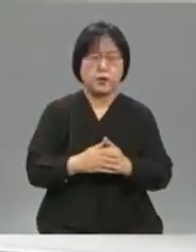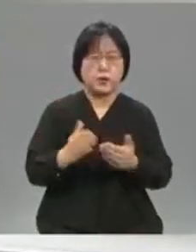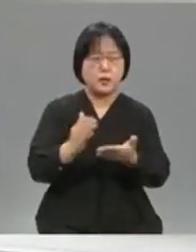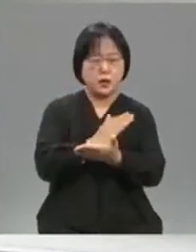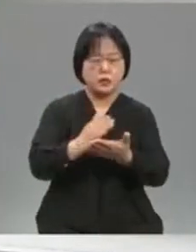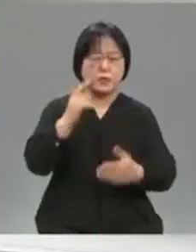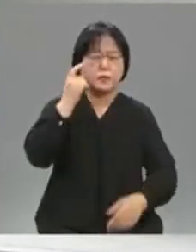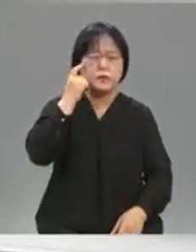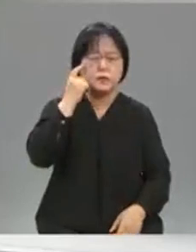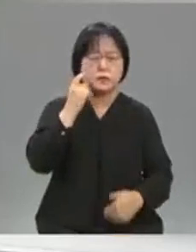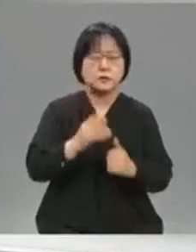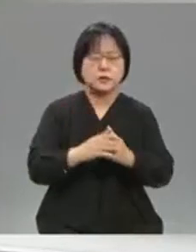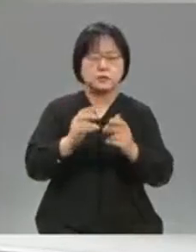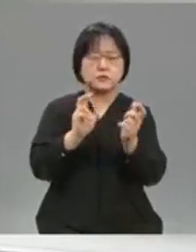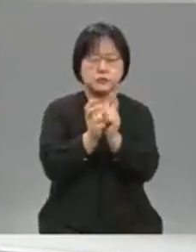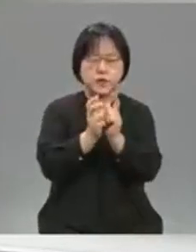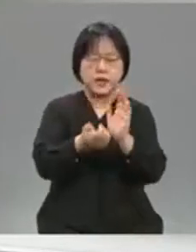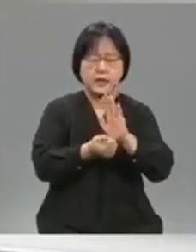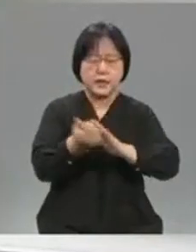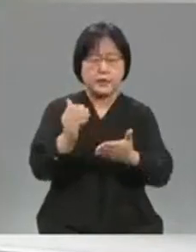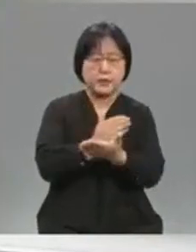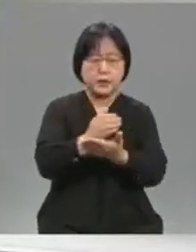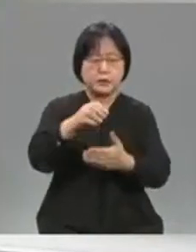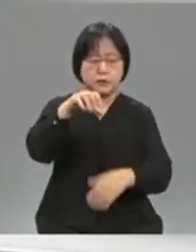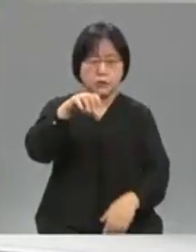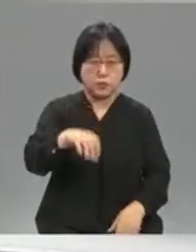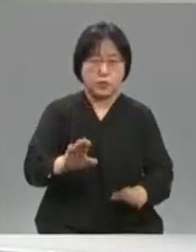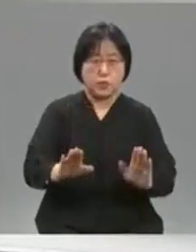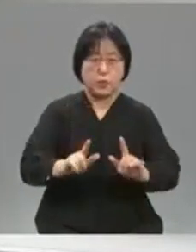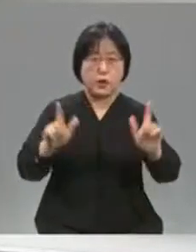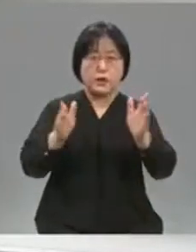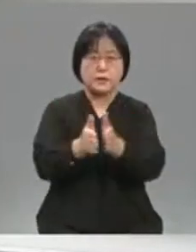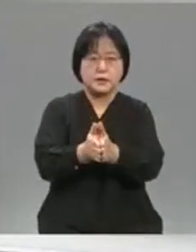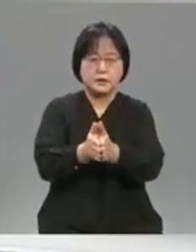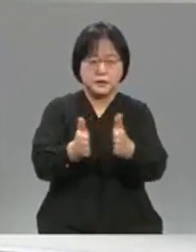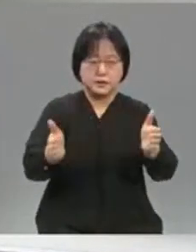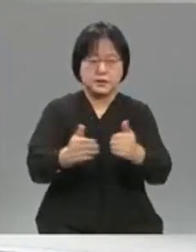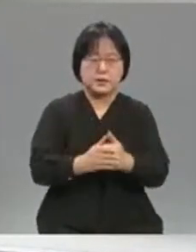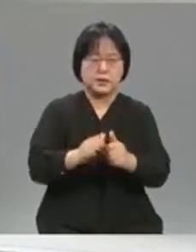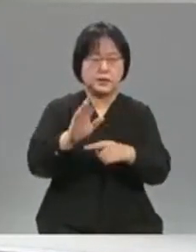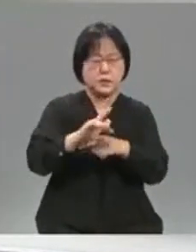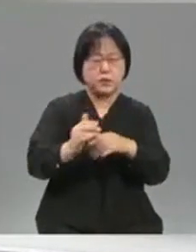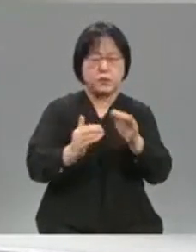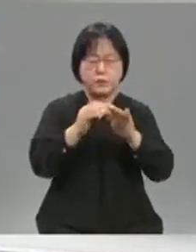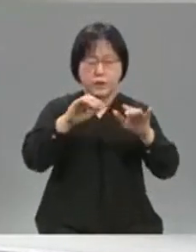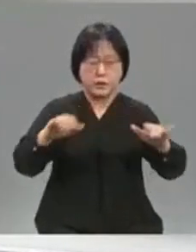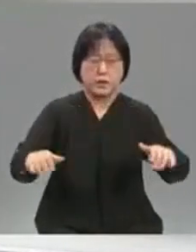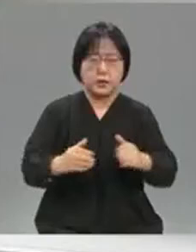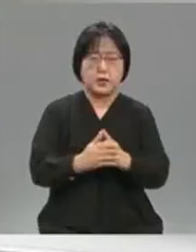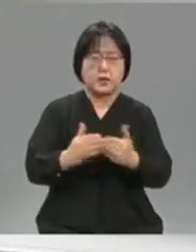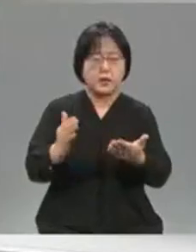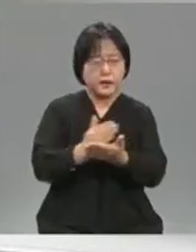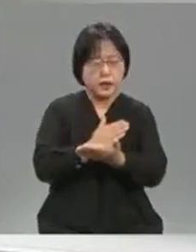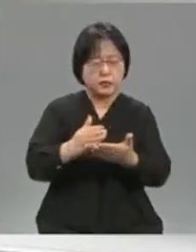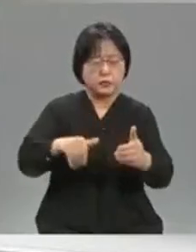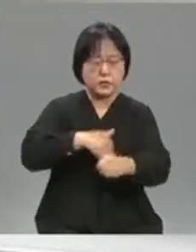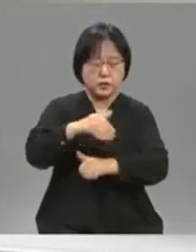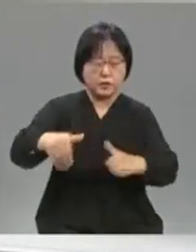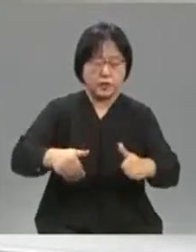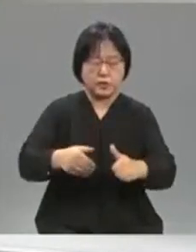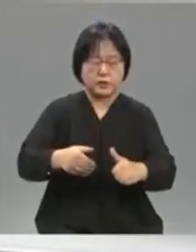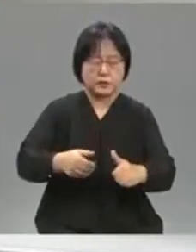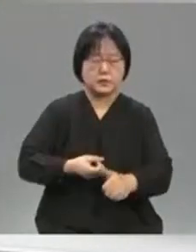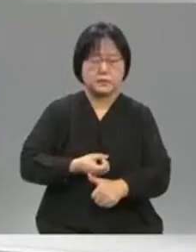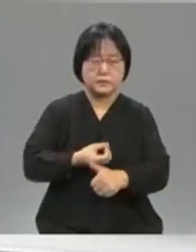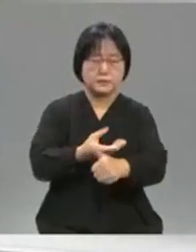나눔의 정신을 바탕으로 한 구례의 희망 나눔 가게가 올해도 시작됐습니다. 시골 마을에서 이뤄지는 훈훈한 나눔의 현장을